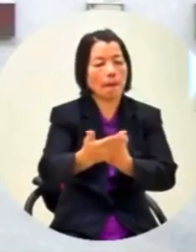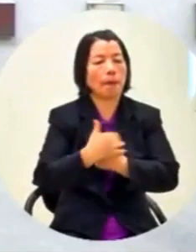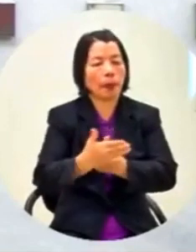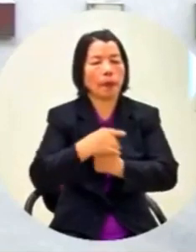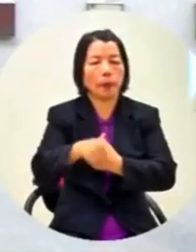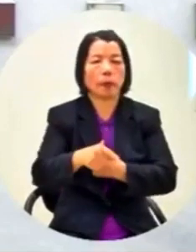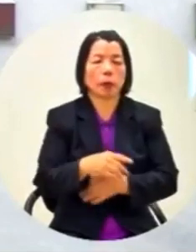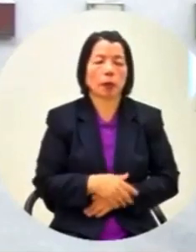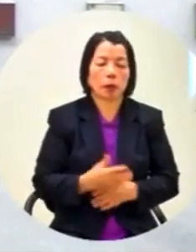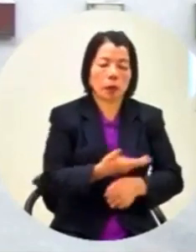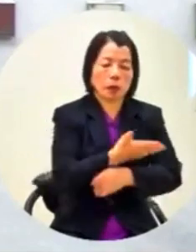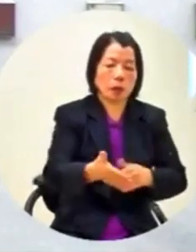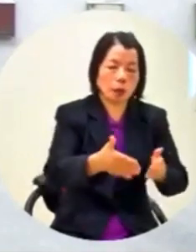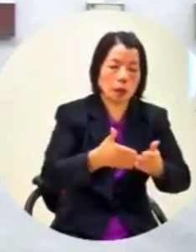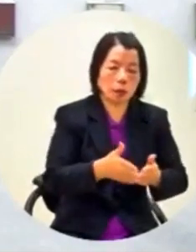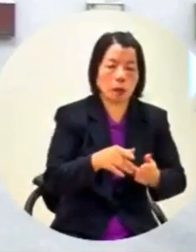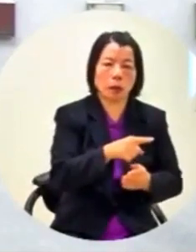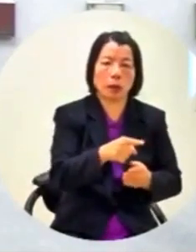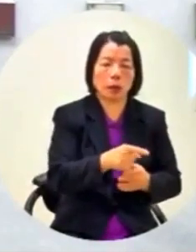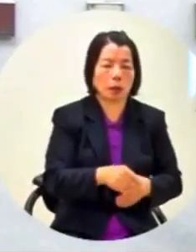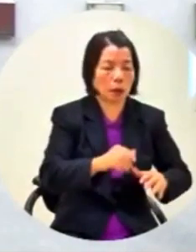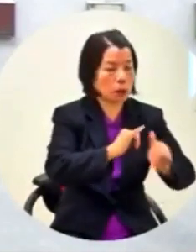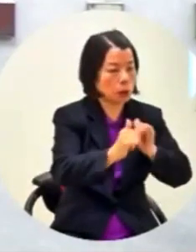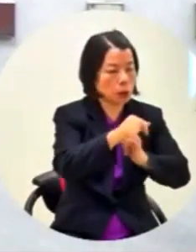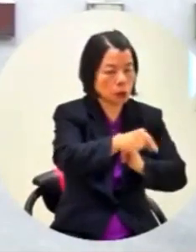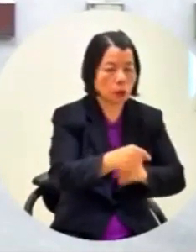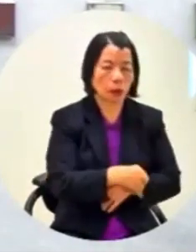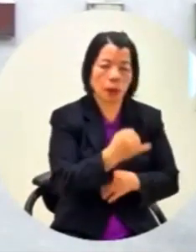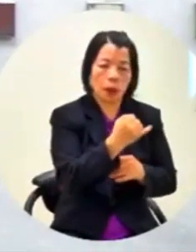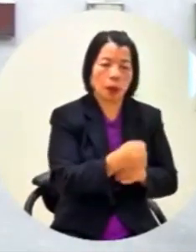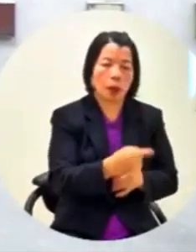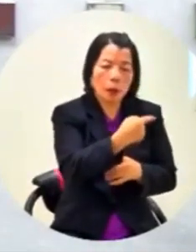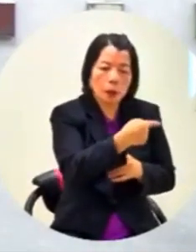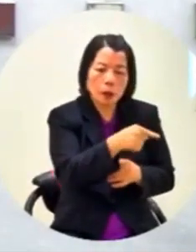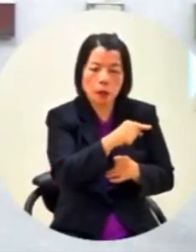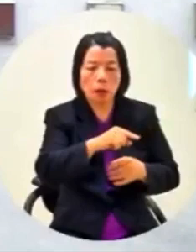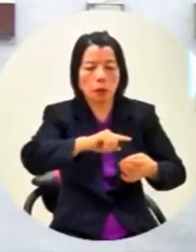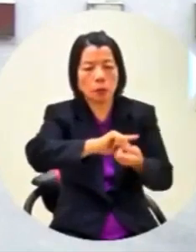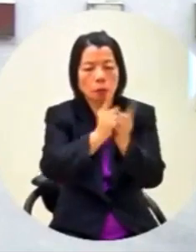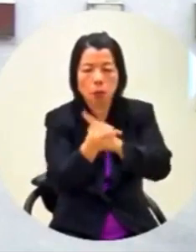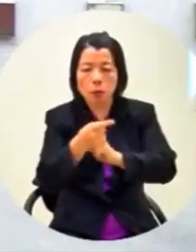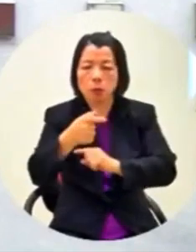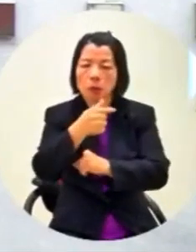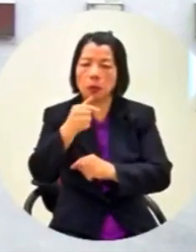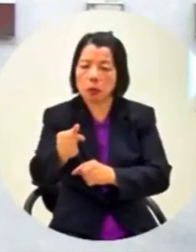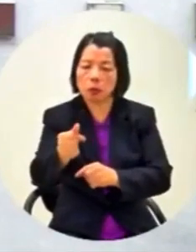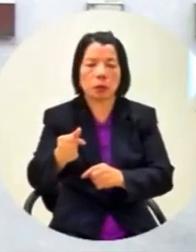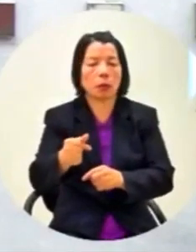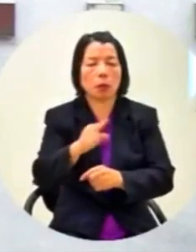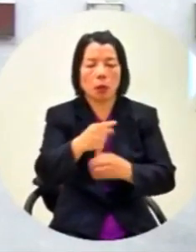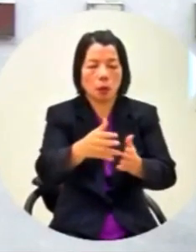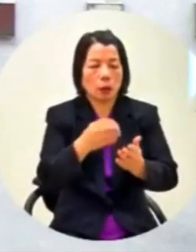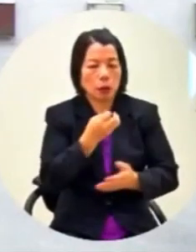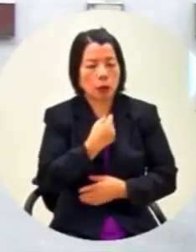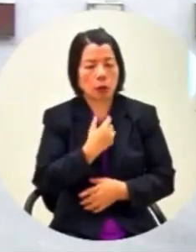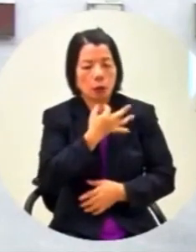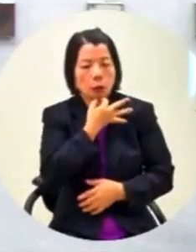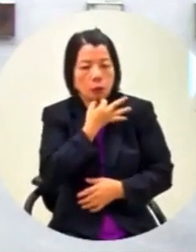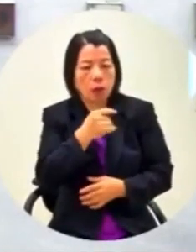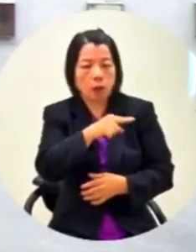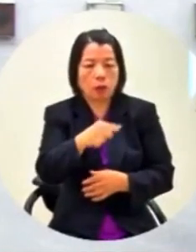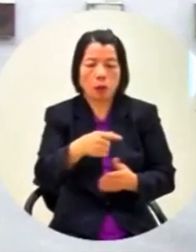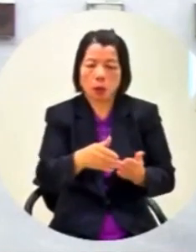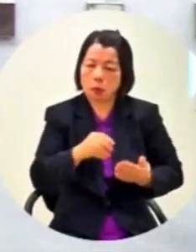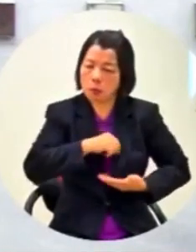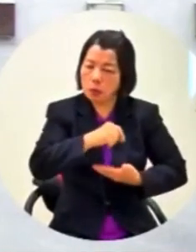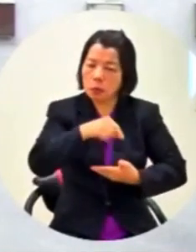转为阳，或者没有症状但是具有感染传播的可能，这一点事实上是我们内心最担